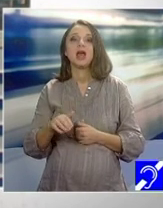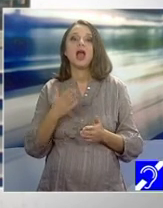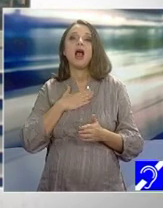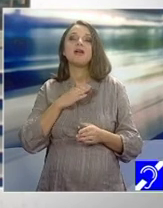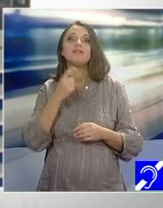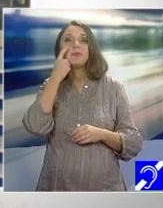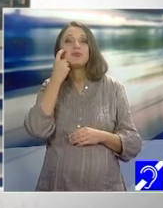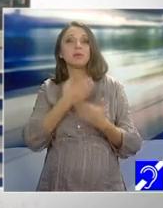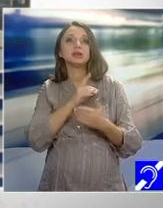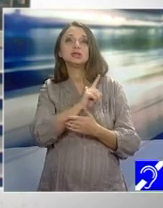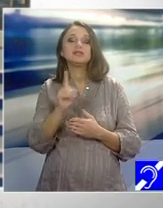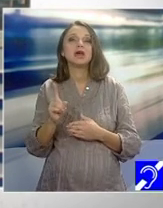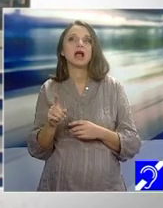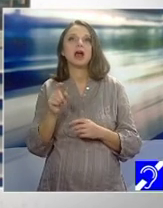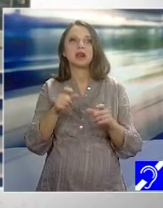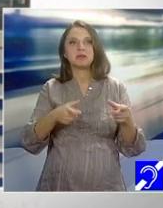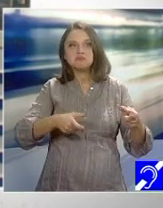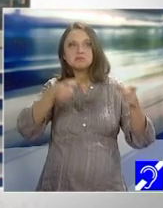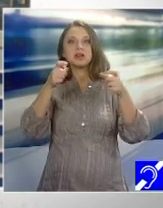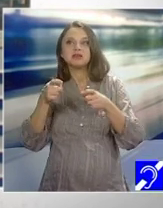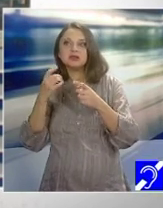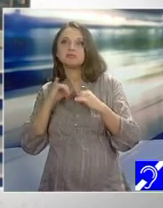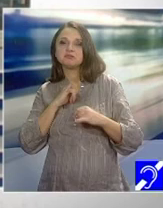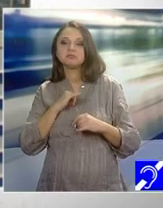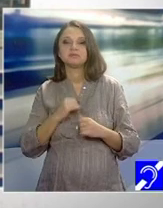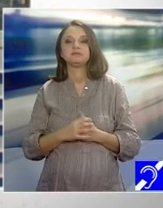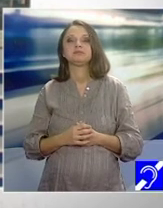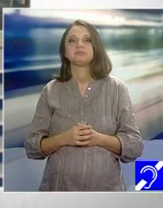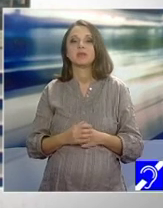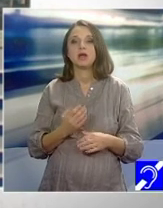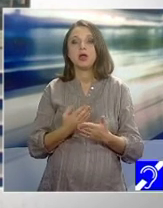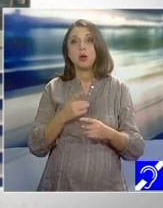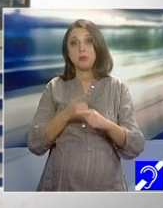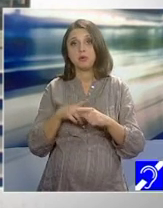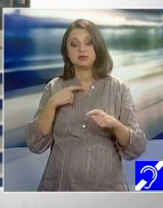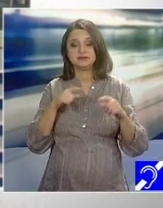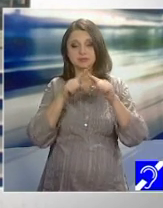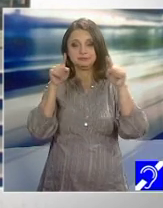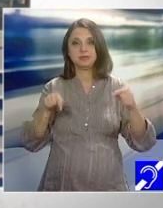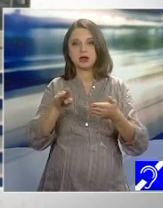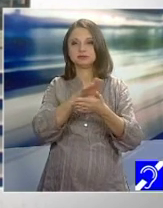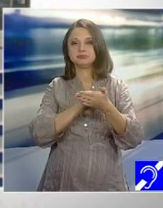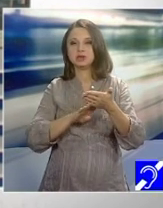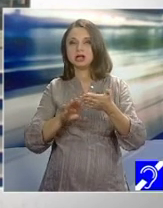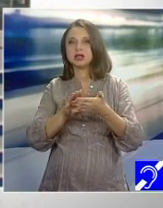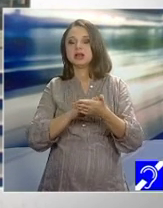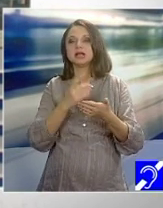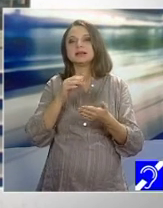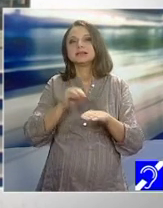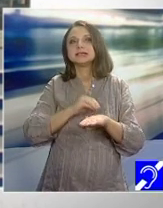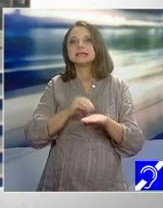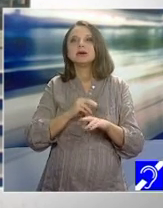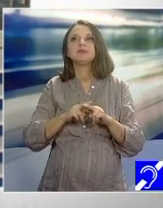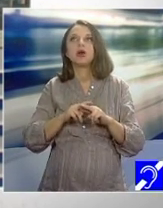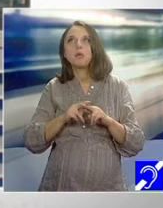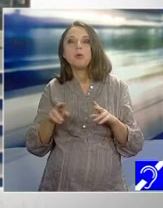fiecare obiectiv în parte, plus că sunt plajele care pentru un nevăzător iarăși l-ar ajuta să aibă